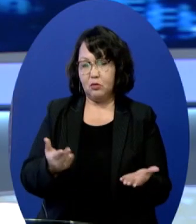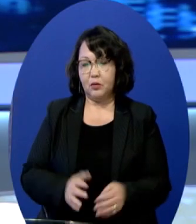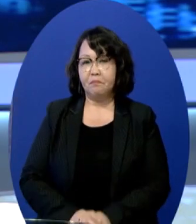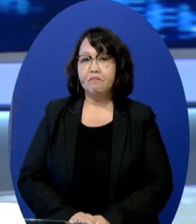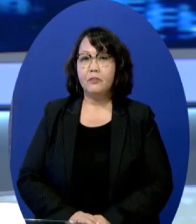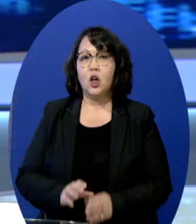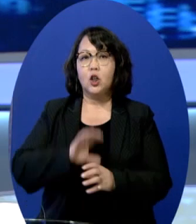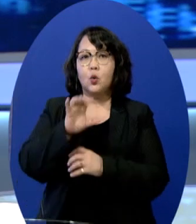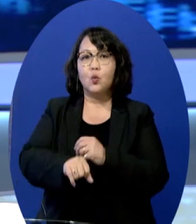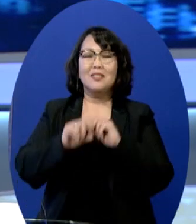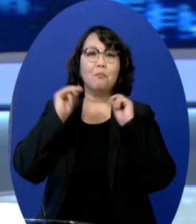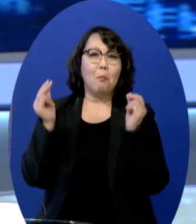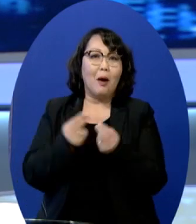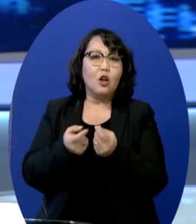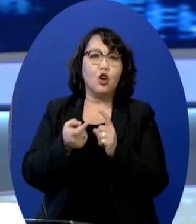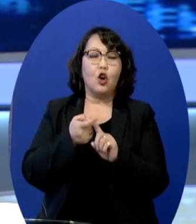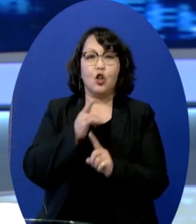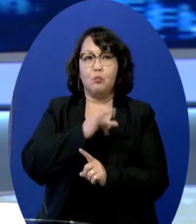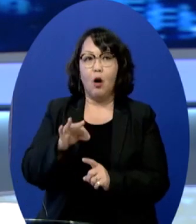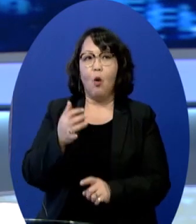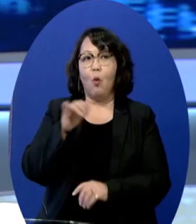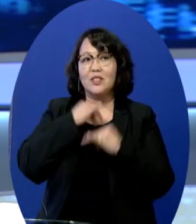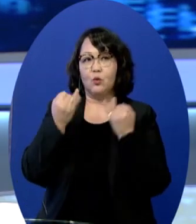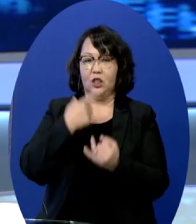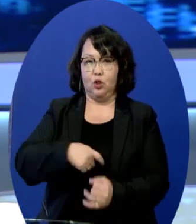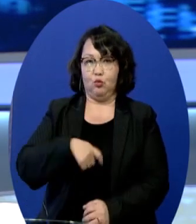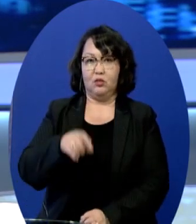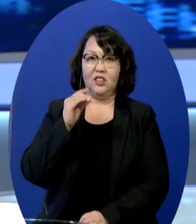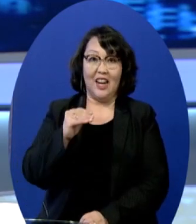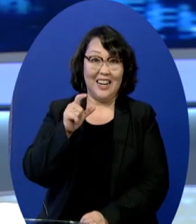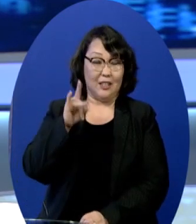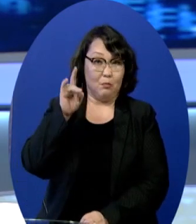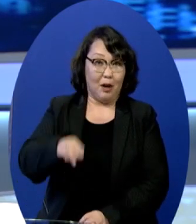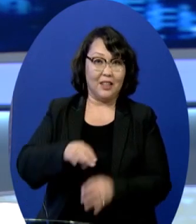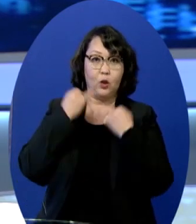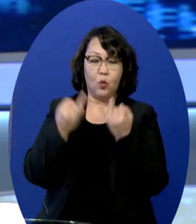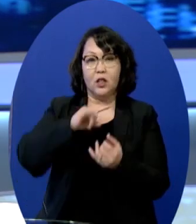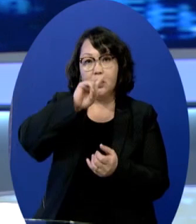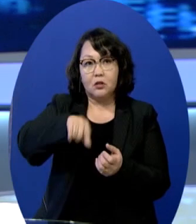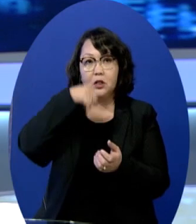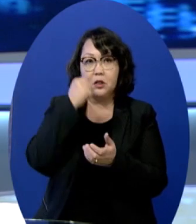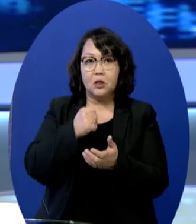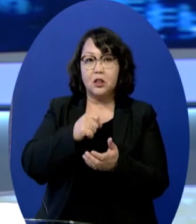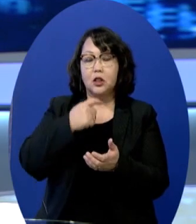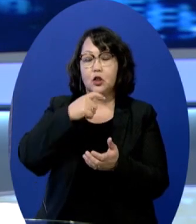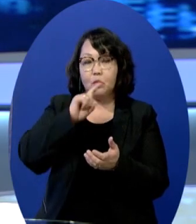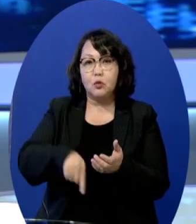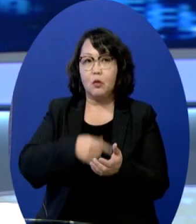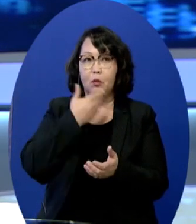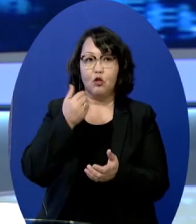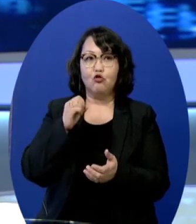Олон улсын парламентын холбооноос улсын хурлын гишүүн жаргал тулгын Эрдэнэ Батыг улсын хурлын зөвшөөрөлгүйгээр ерөнхий прокурор асуудал